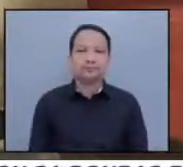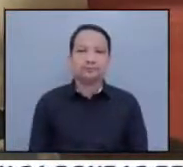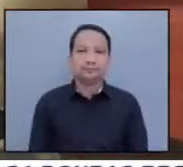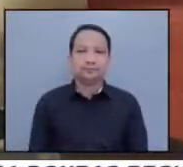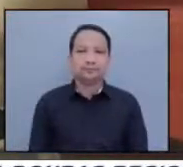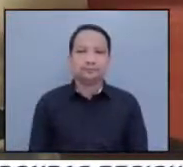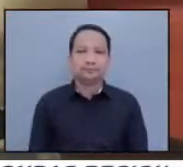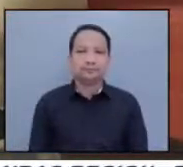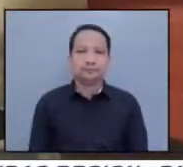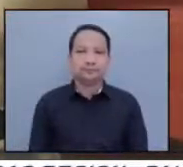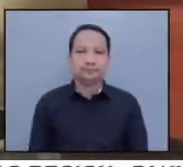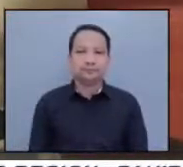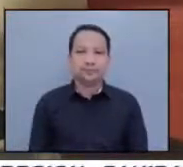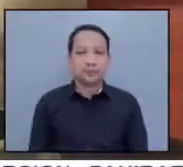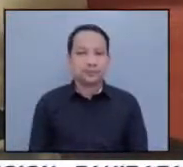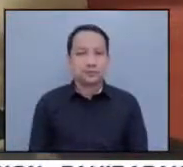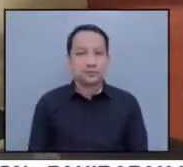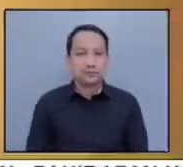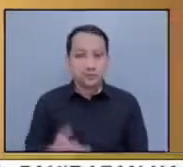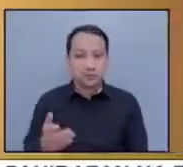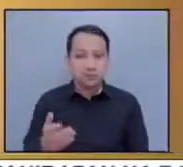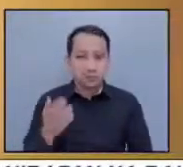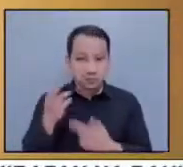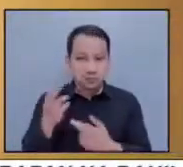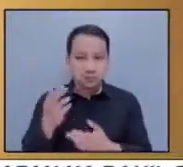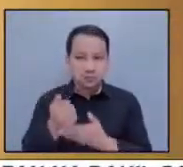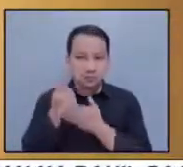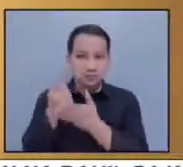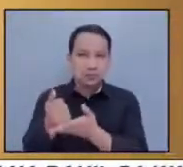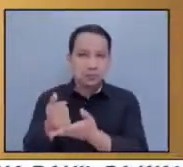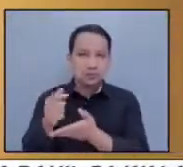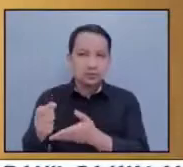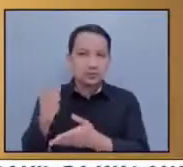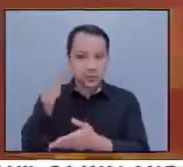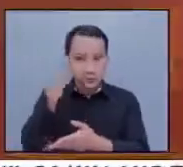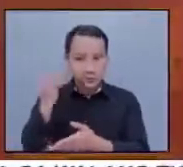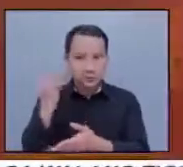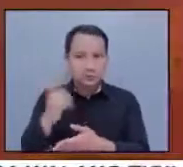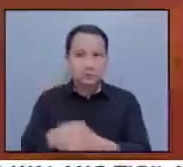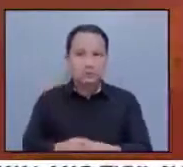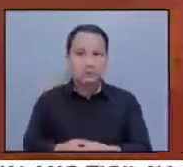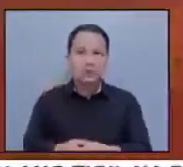Hari Naway, matulungan natin si Julin, sir. Thank you so much, Sir John Bertiz.